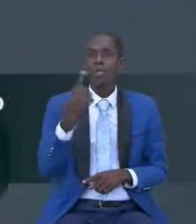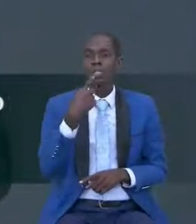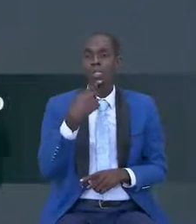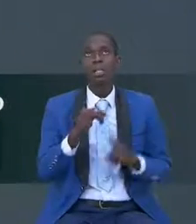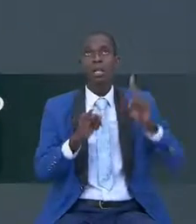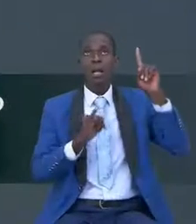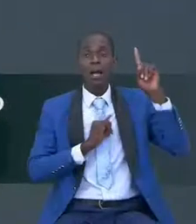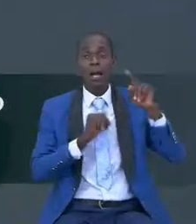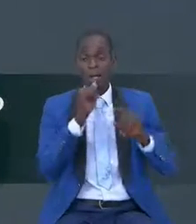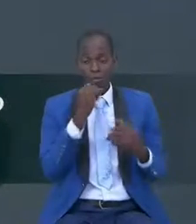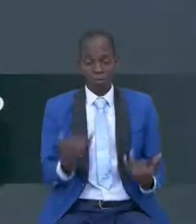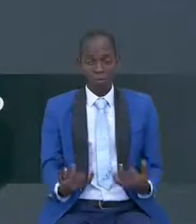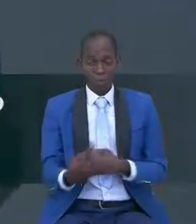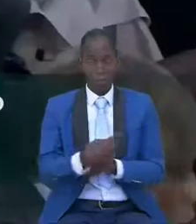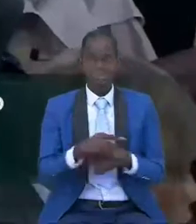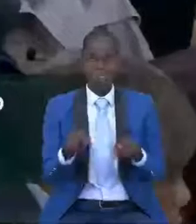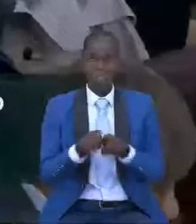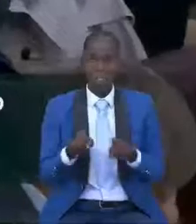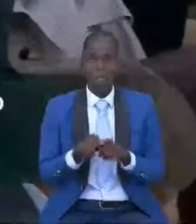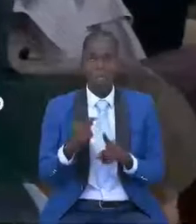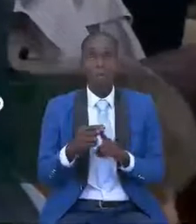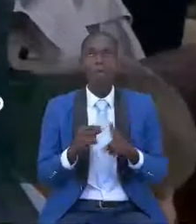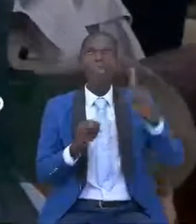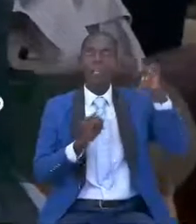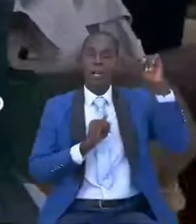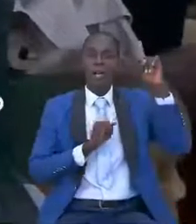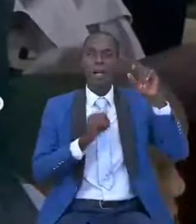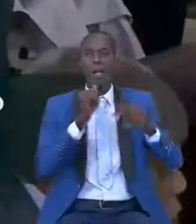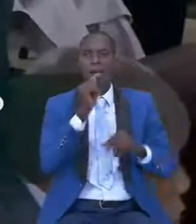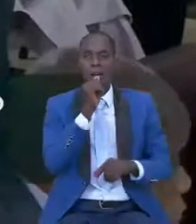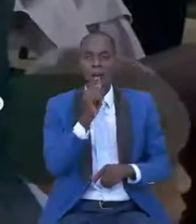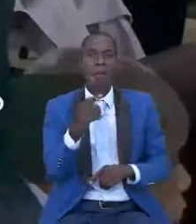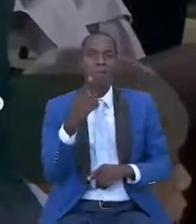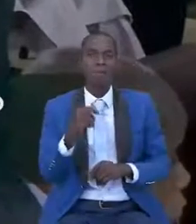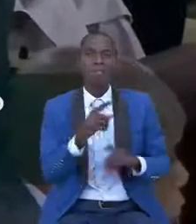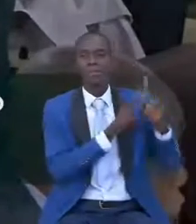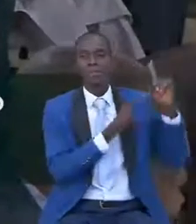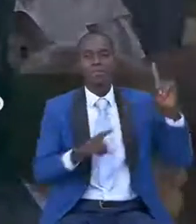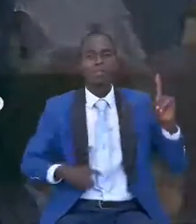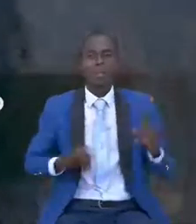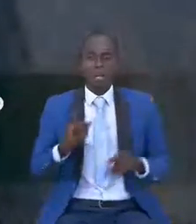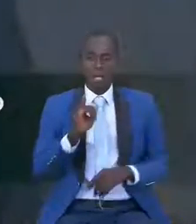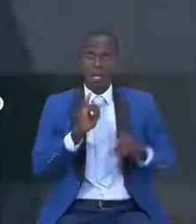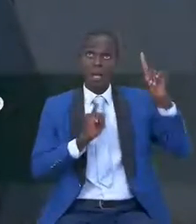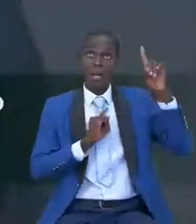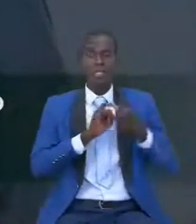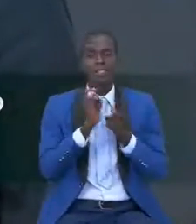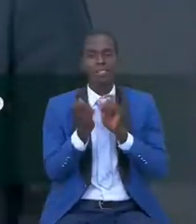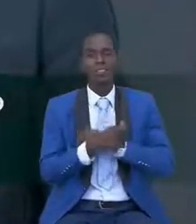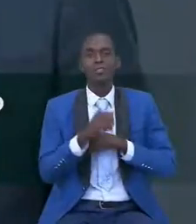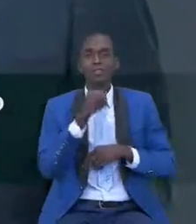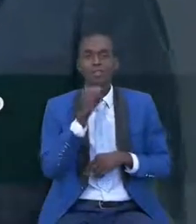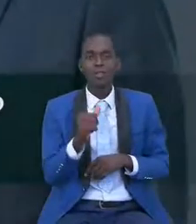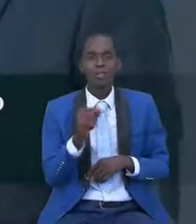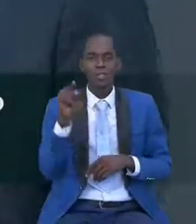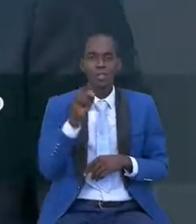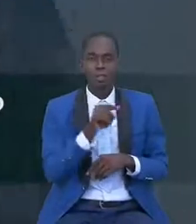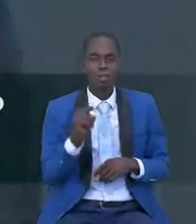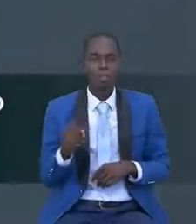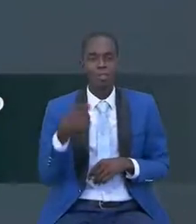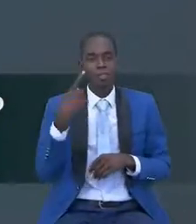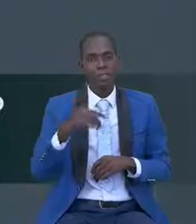aujourd'hui, je suis. Je suis l'Éternel, je ne change pas. Et vous, enfants de